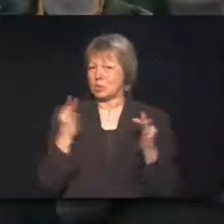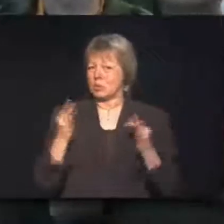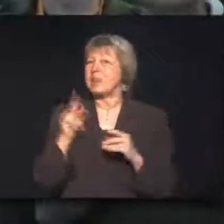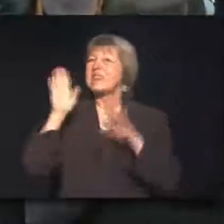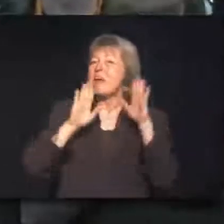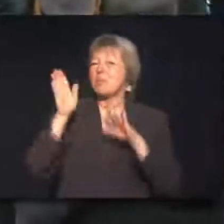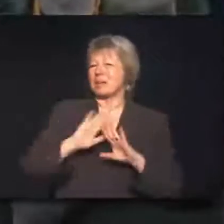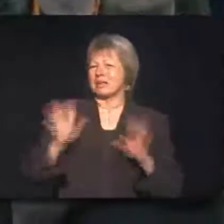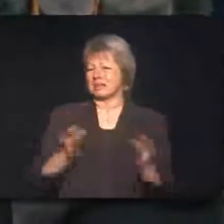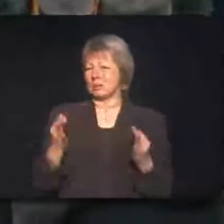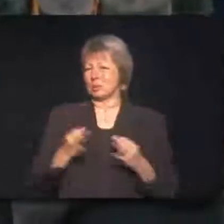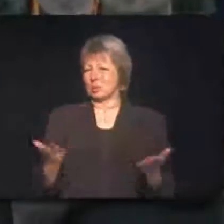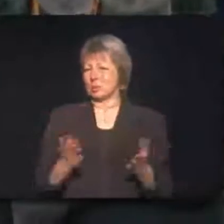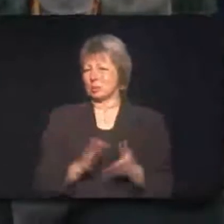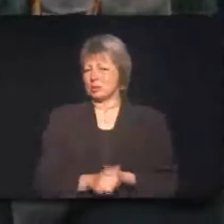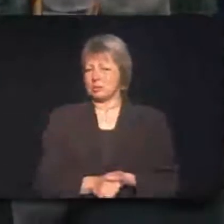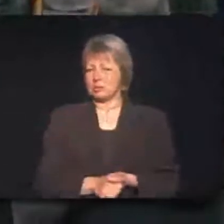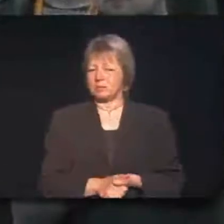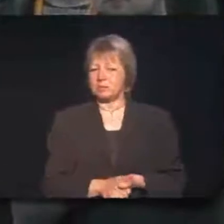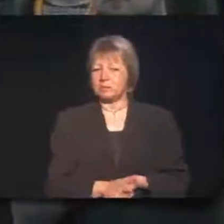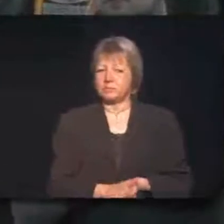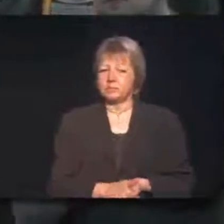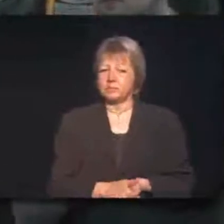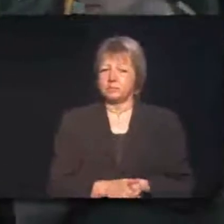du kannst gleich oben bleiben